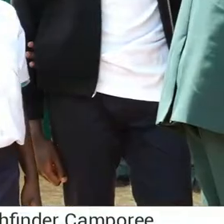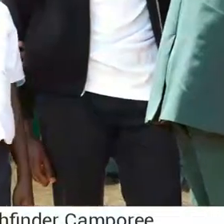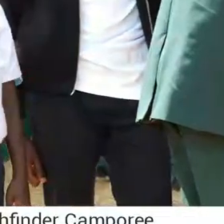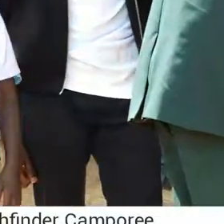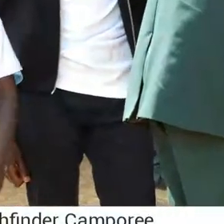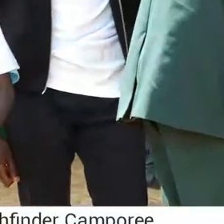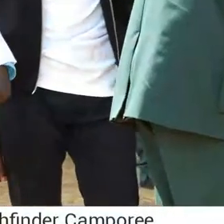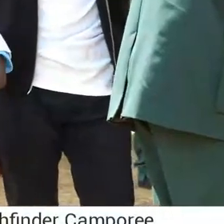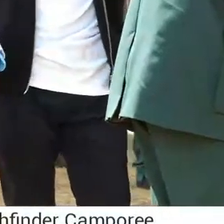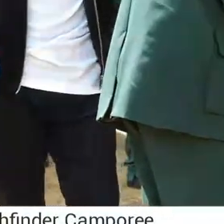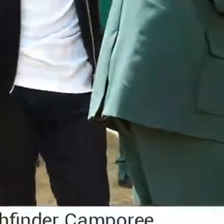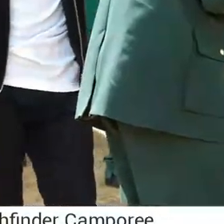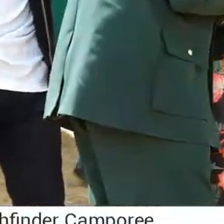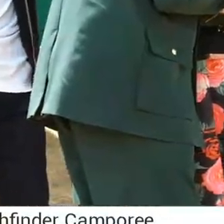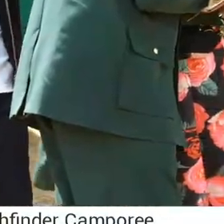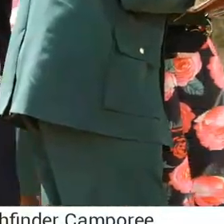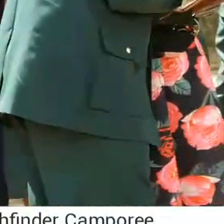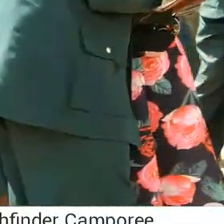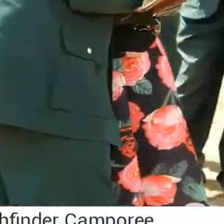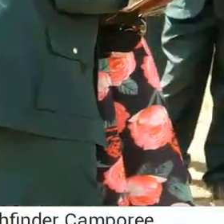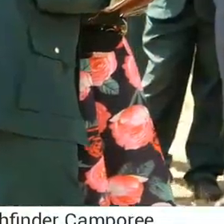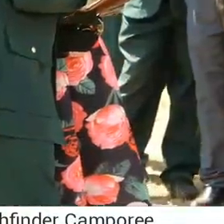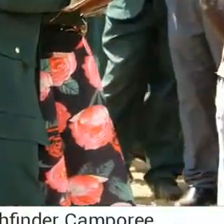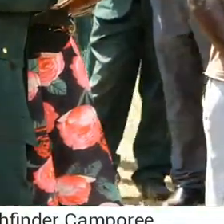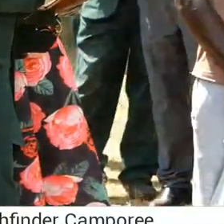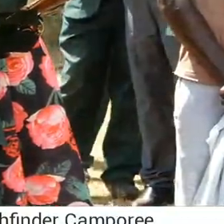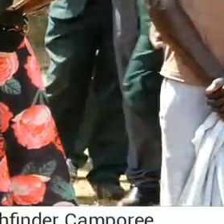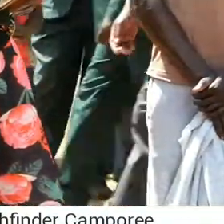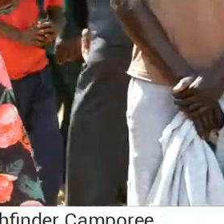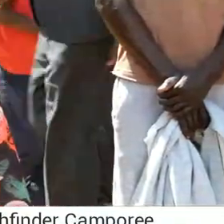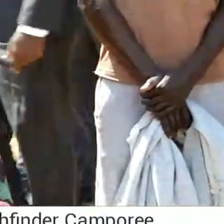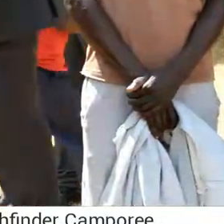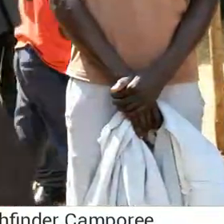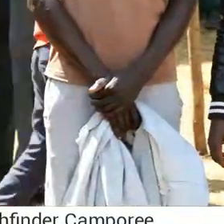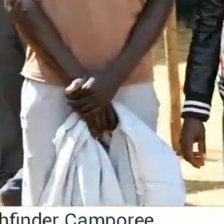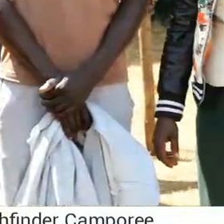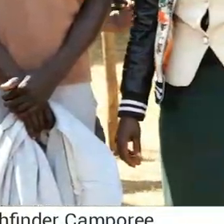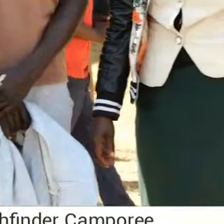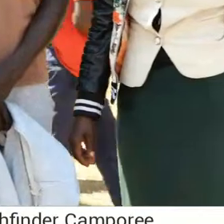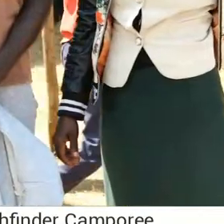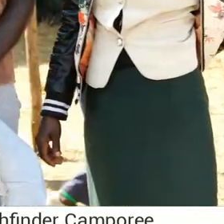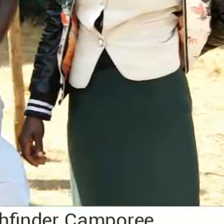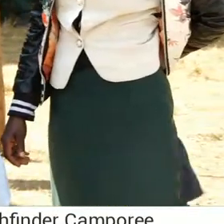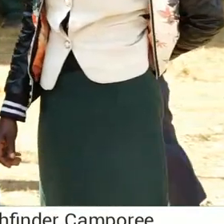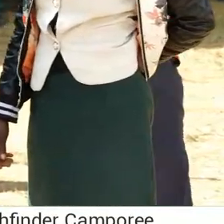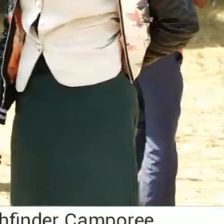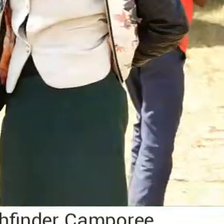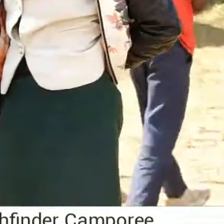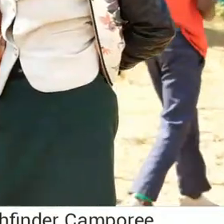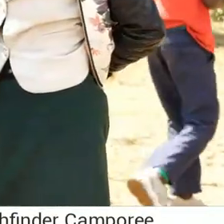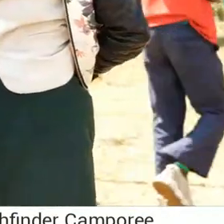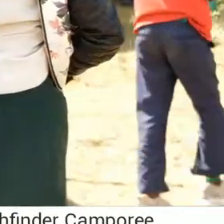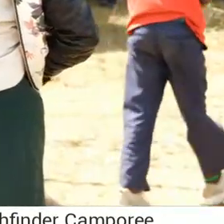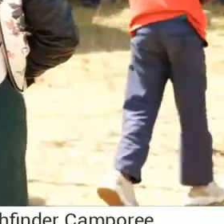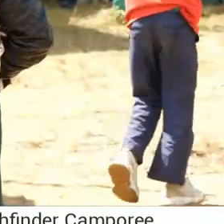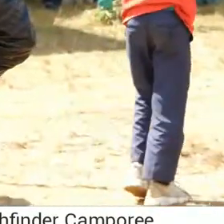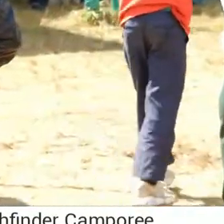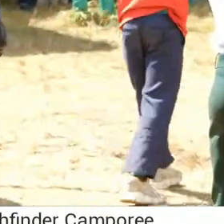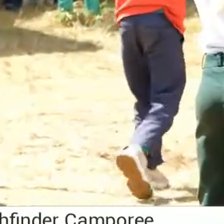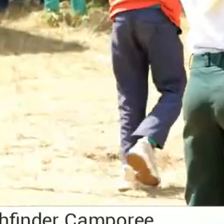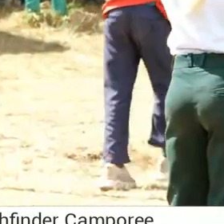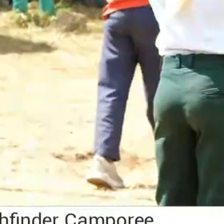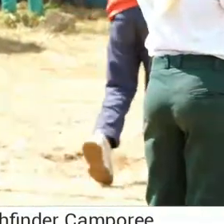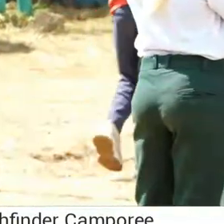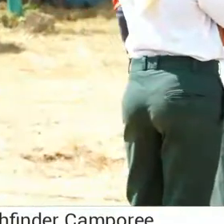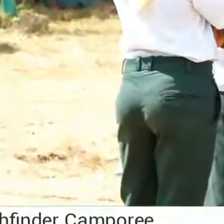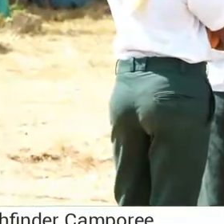mankule. Natumai tumechipanga vizuri. Wetu wataingia kwenye makambe, waweze kupata mankule. Tunawapatia